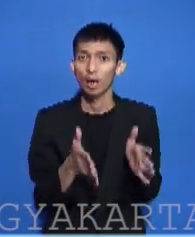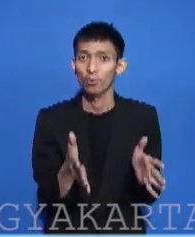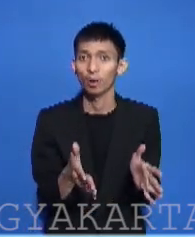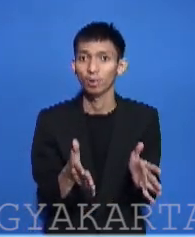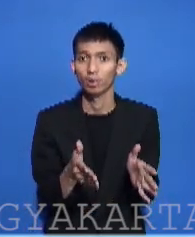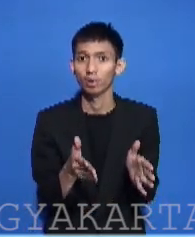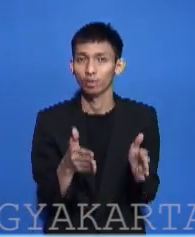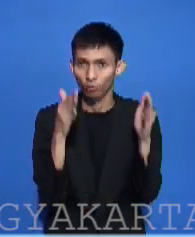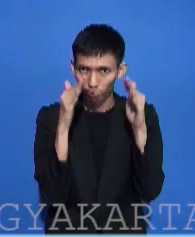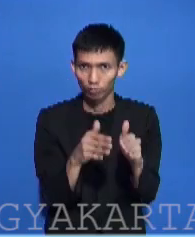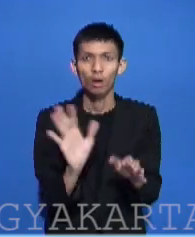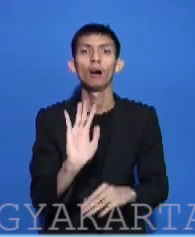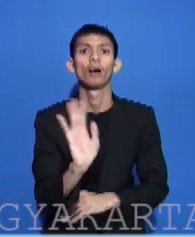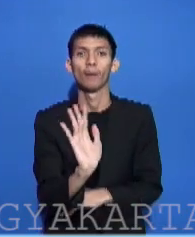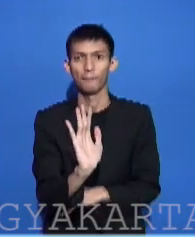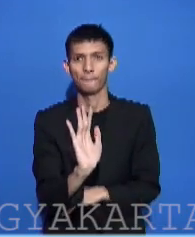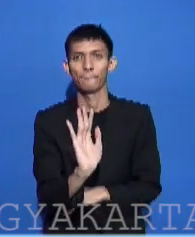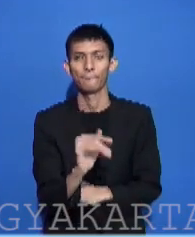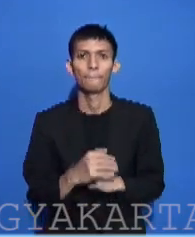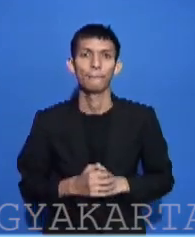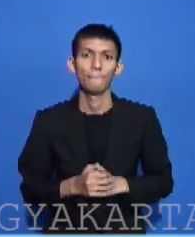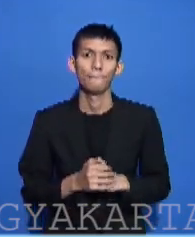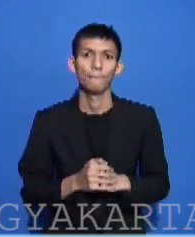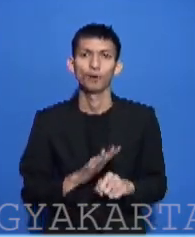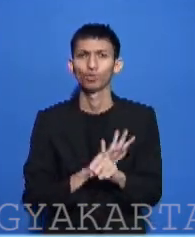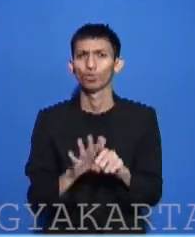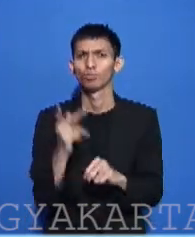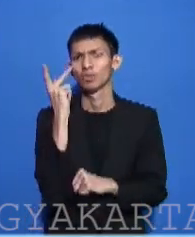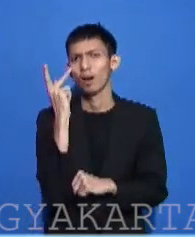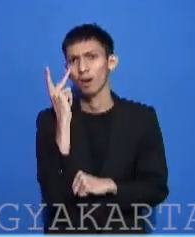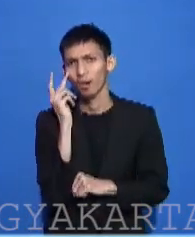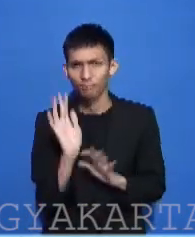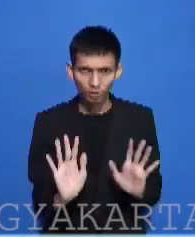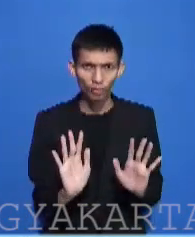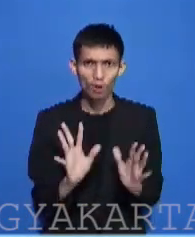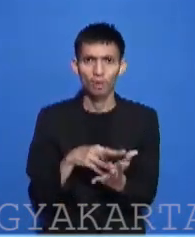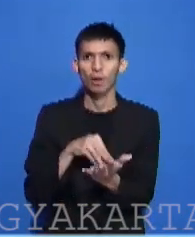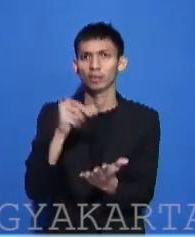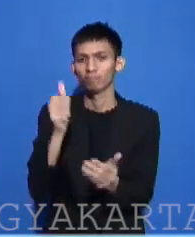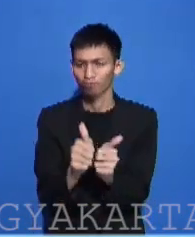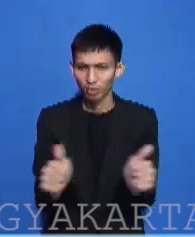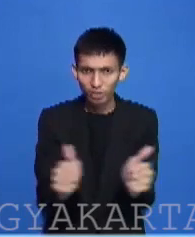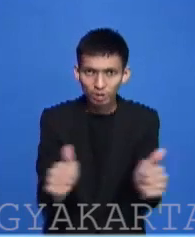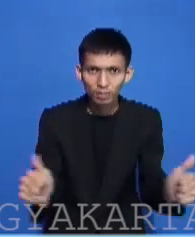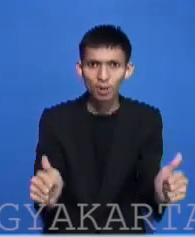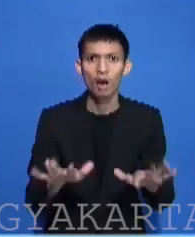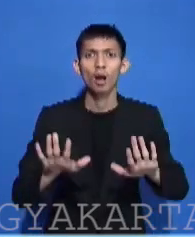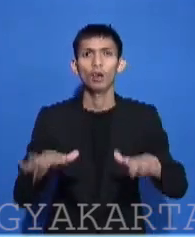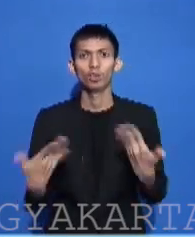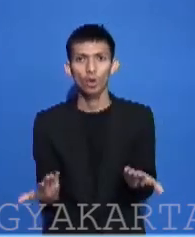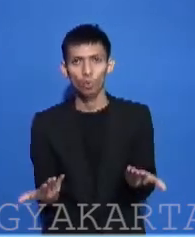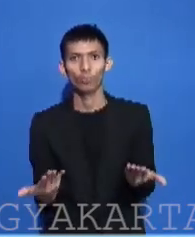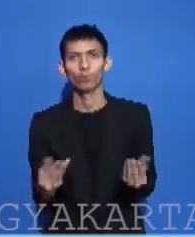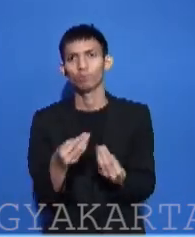install penting budidaya pisang meniko kejawi inzag supados kawan tenan Siti nipun resik saking gulma supados aseling panen pisang